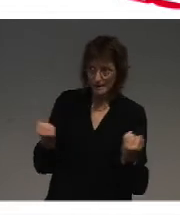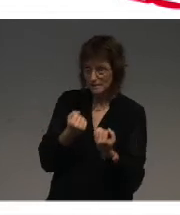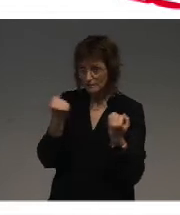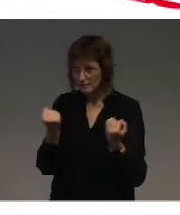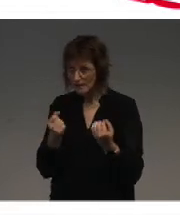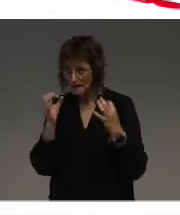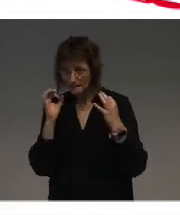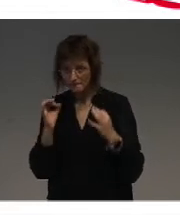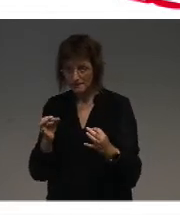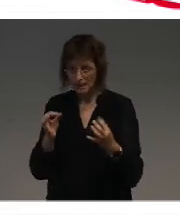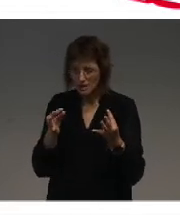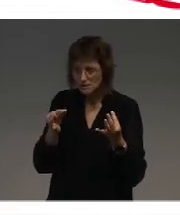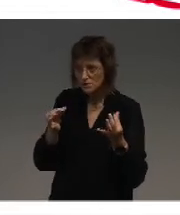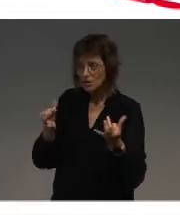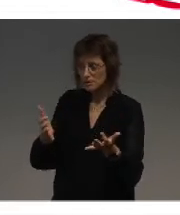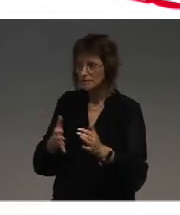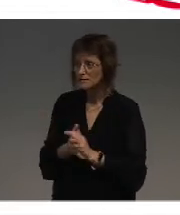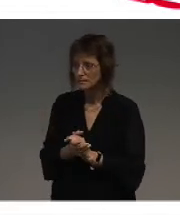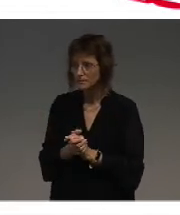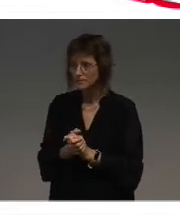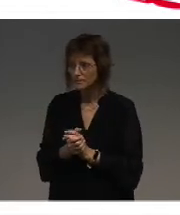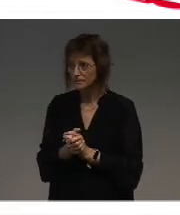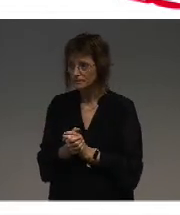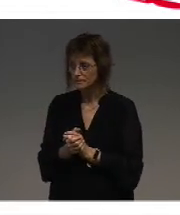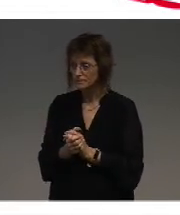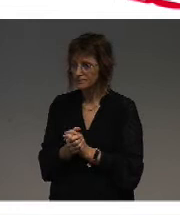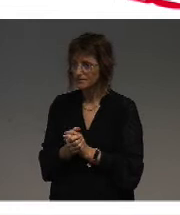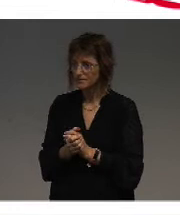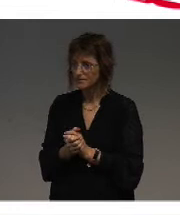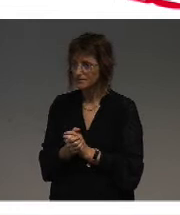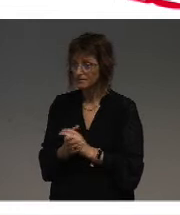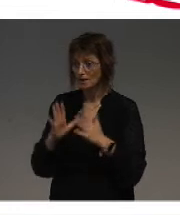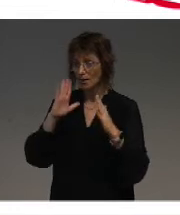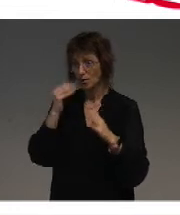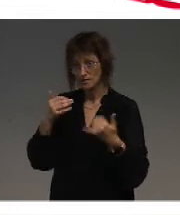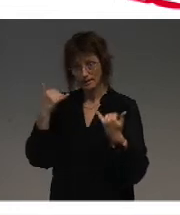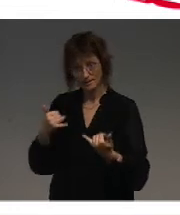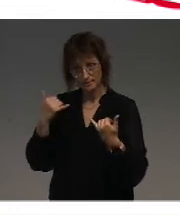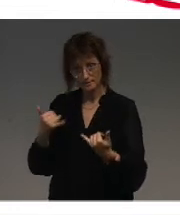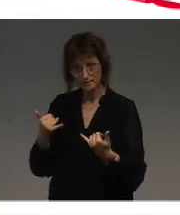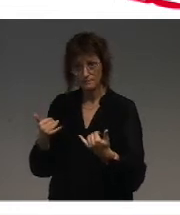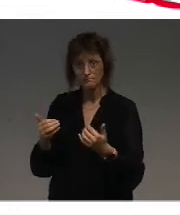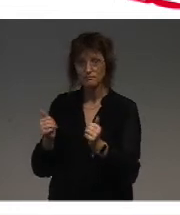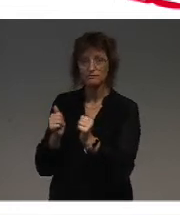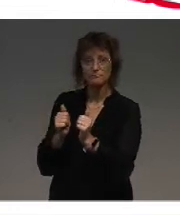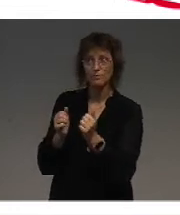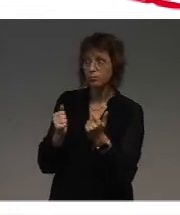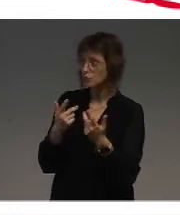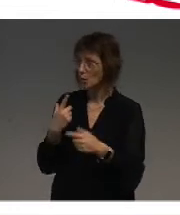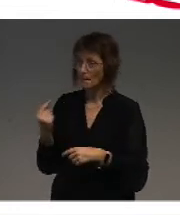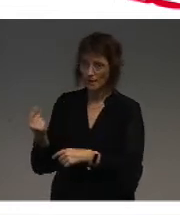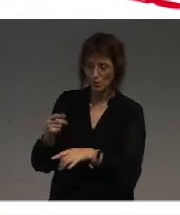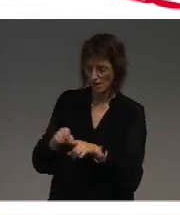particulièrement concernées en fait par cette problématique de la polyexposition. Et donc nous, avec un certain nombre de partenaires, on était pilotes